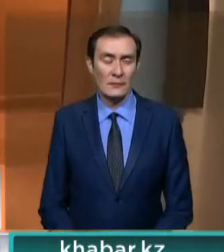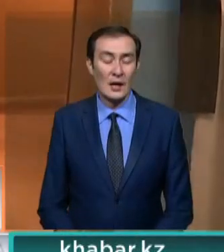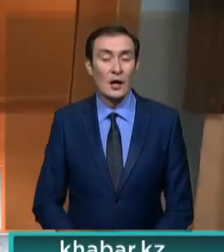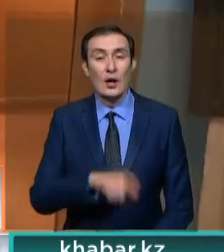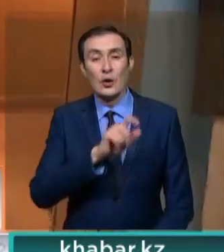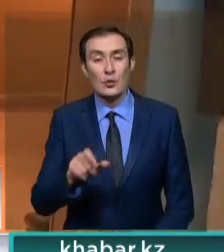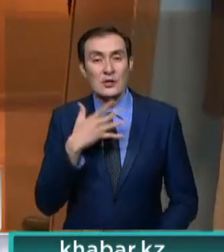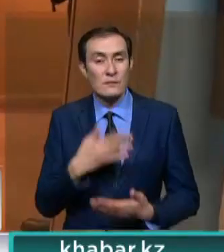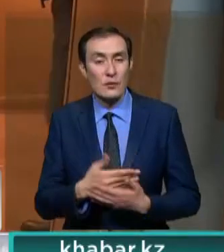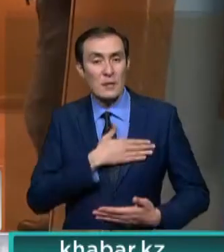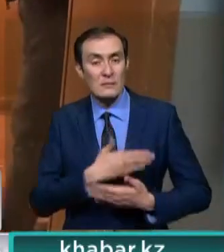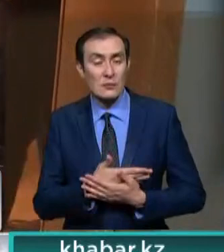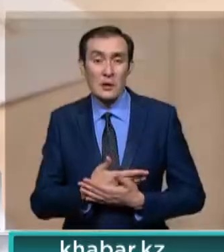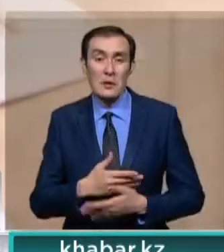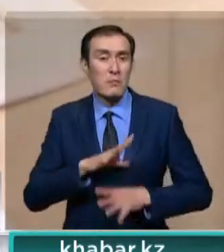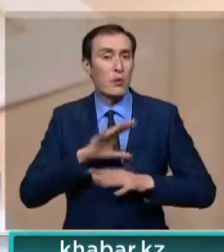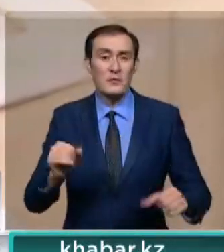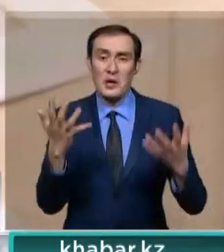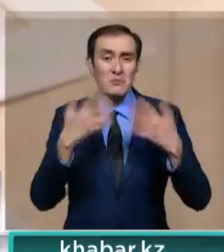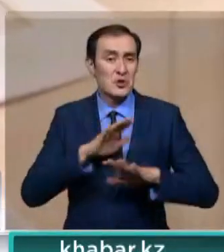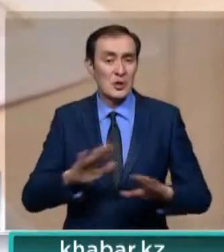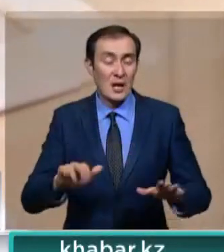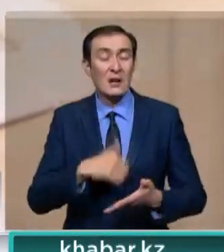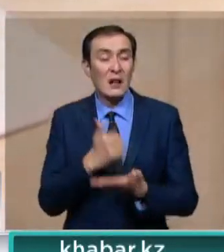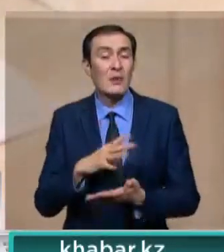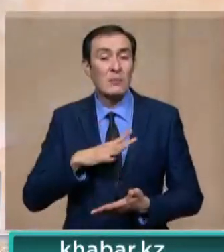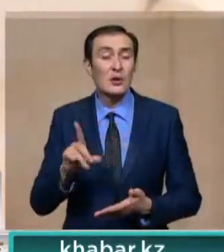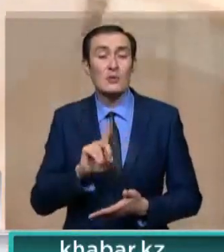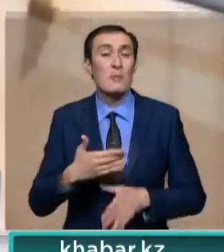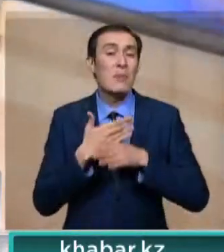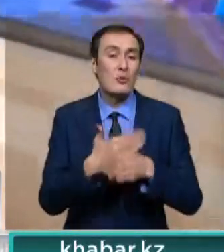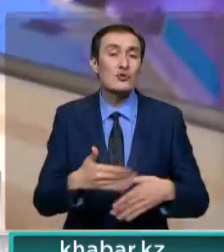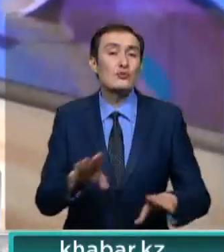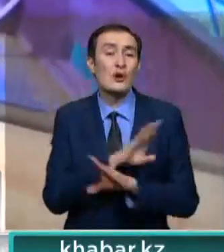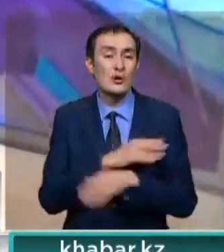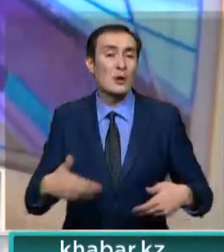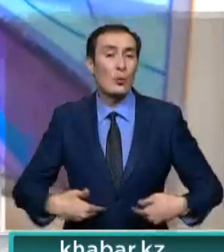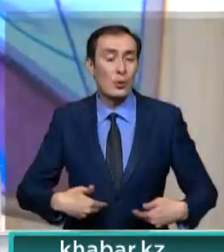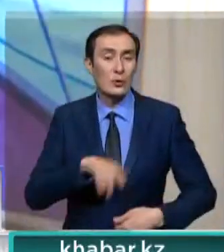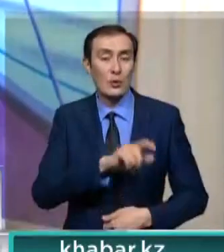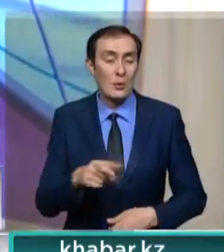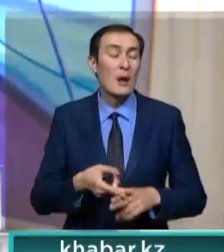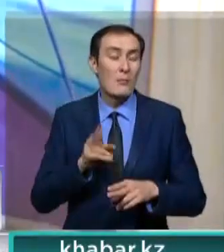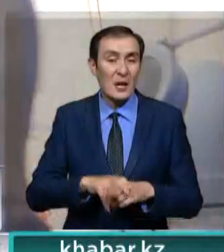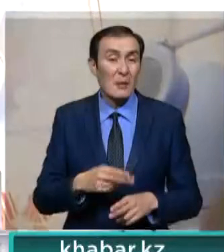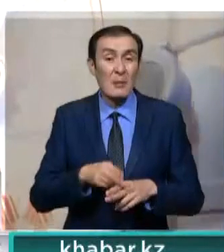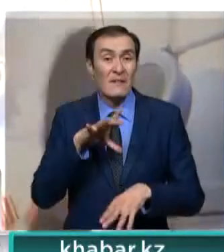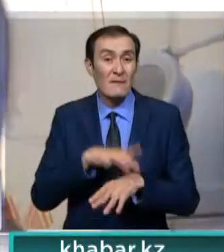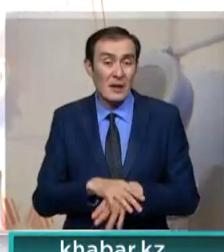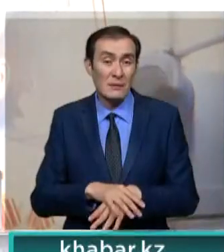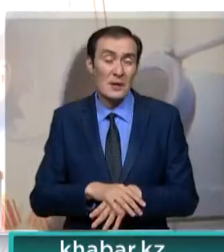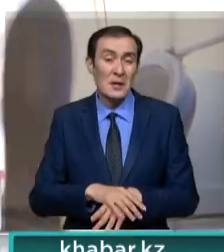Местные жители свой поступок подвигом не считали. Тогда было важно только одно – помочь умирающим от голода людям. Поэтому об этом факте